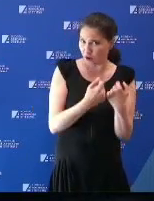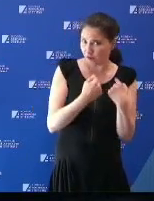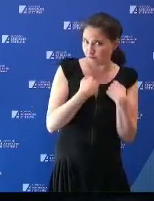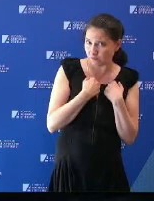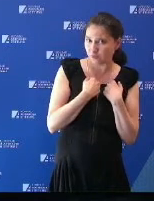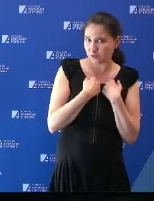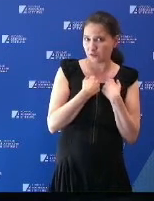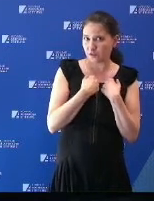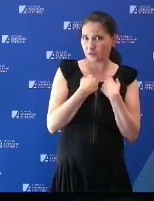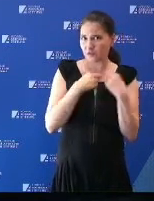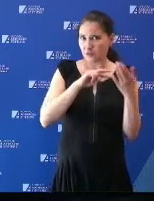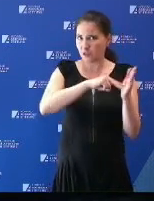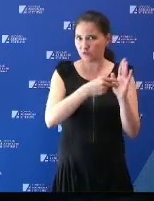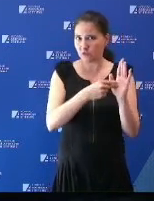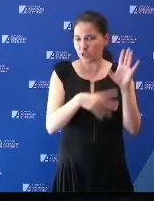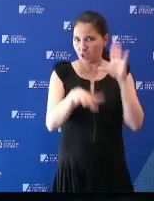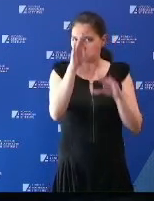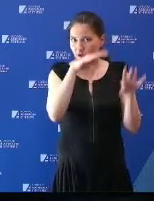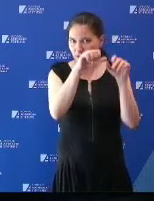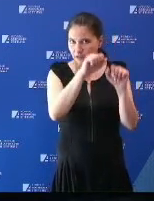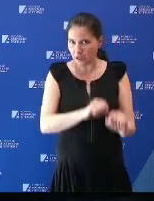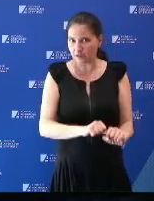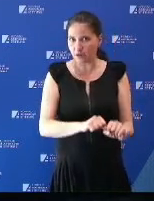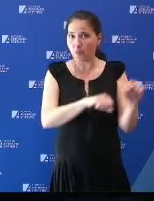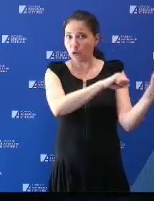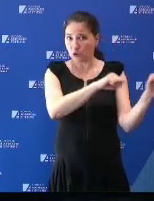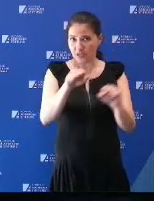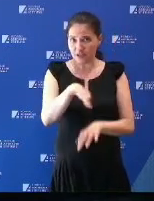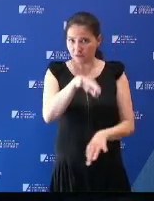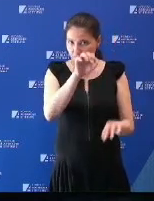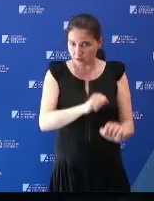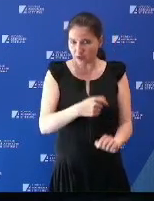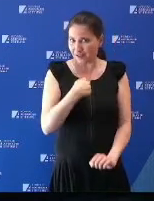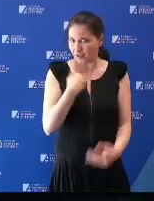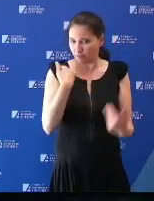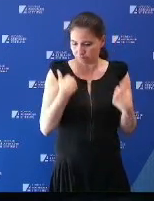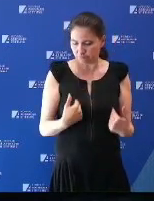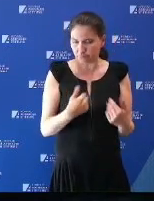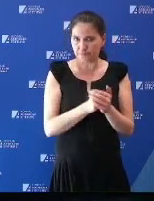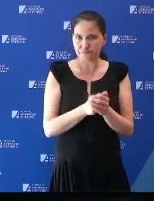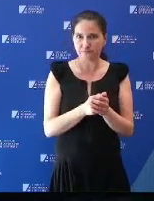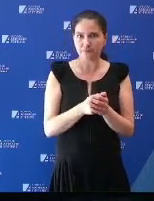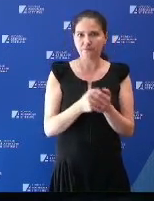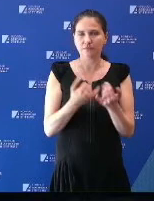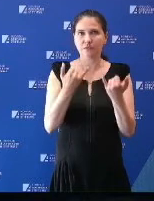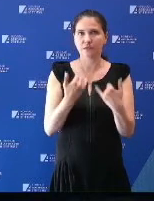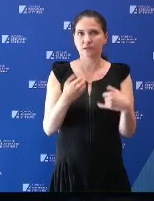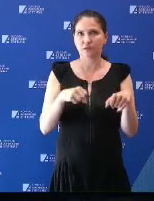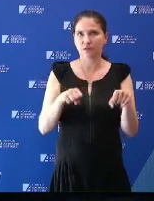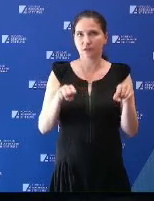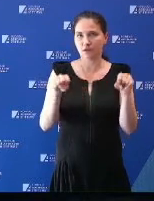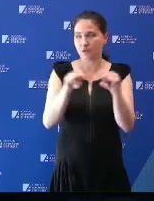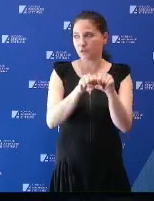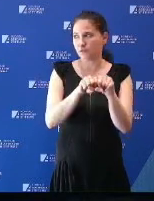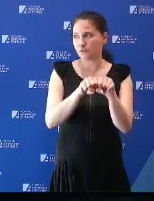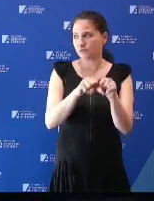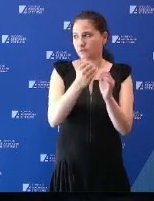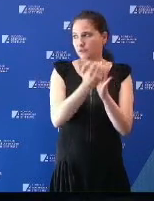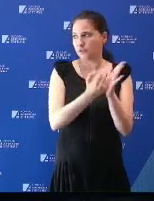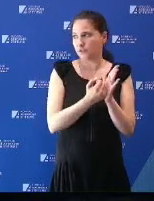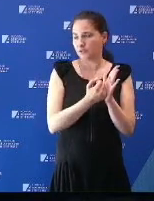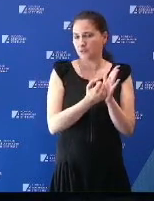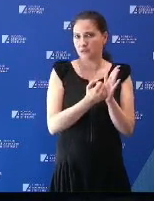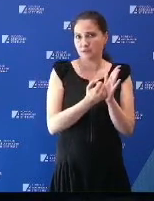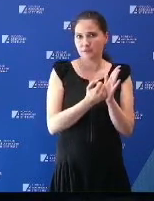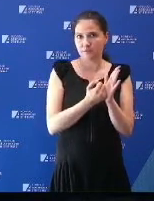wirklich auch hier entsprechend Möglichkeiten zu finden. Wir haben einen Schritt jetzt mit dem Online-Zugangsgesetz, der in die richtige Richtung geht,